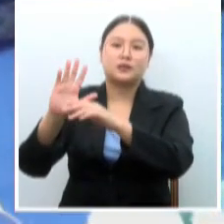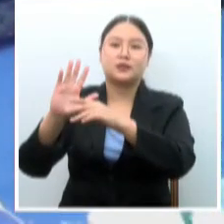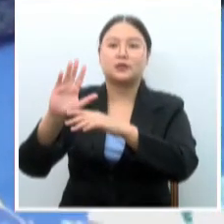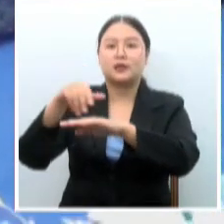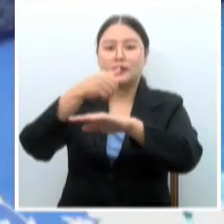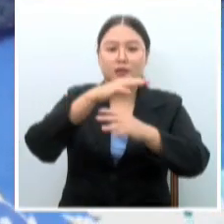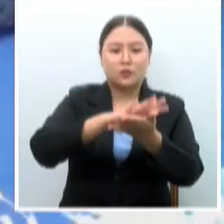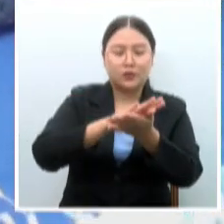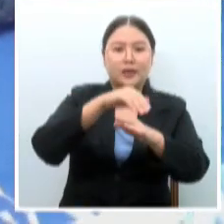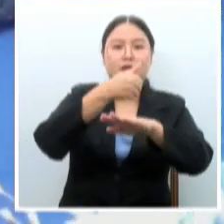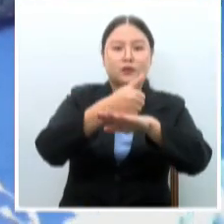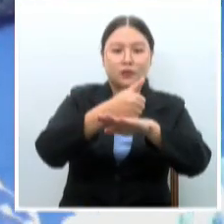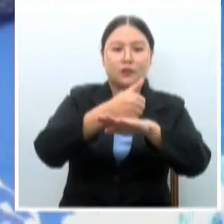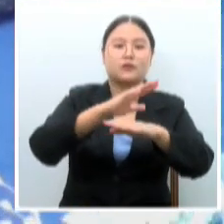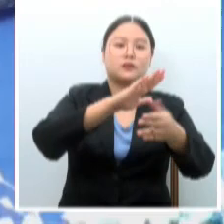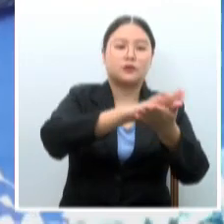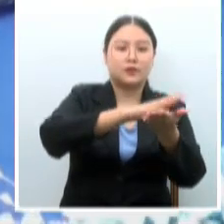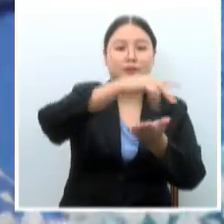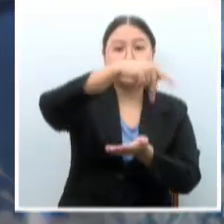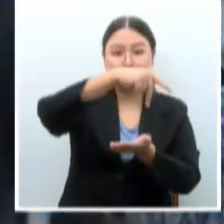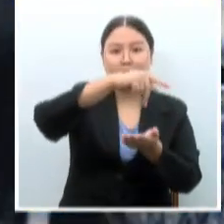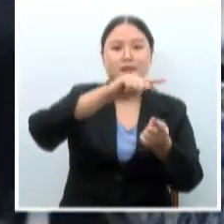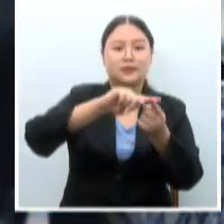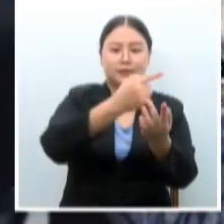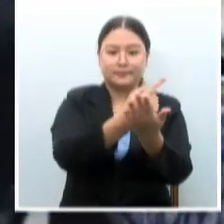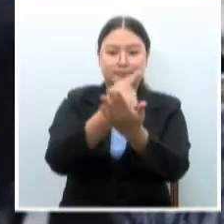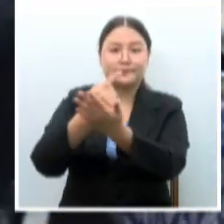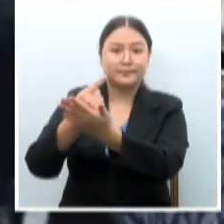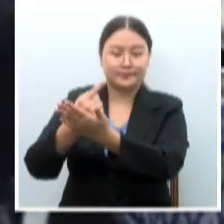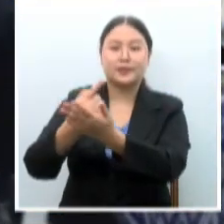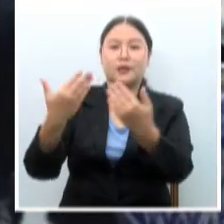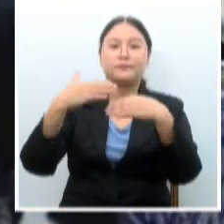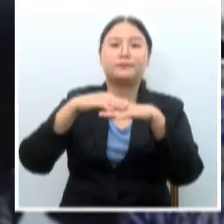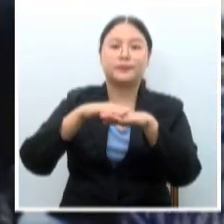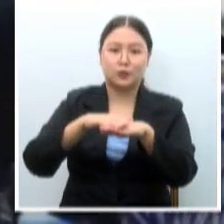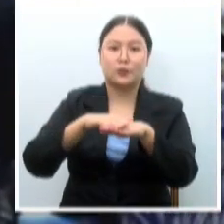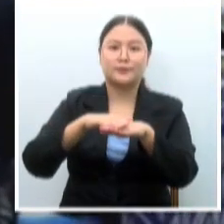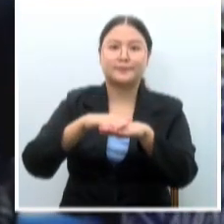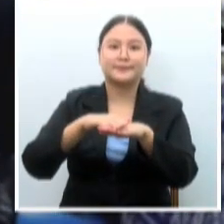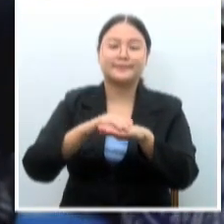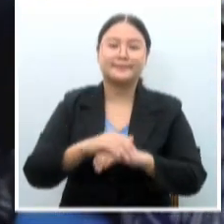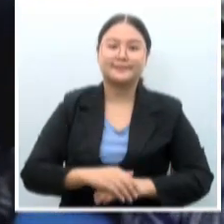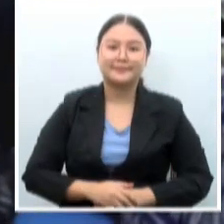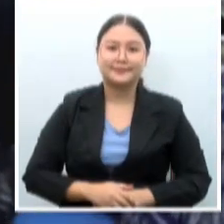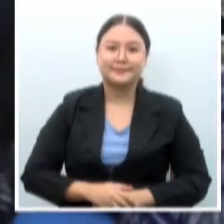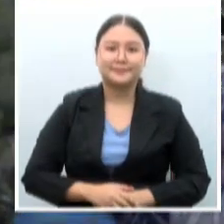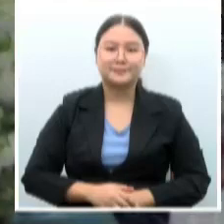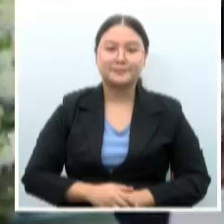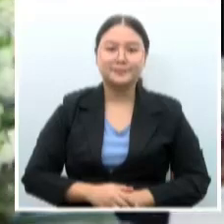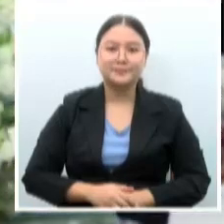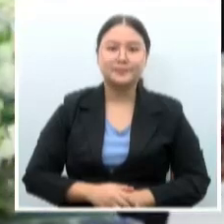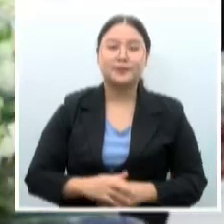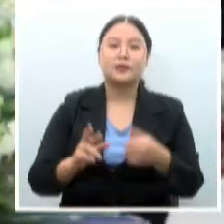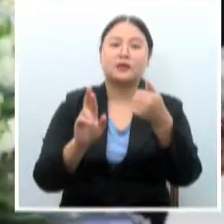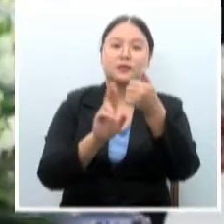วยการศูนย์การศึกษาพิเศษประจำจังหวัดมหาสารคามผู้อำนวยการสำนักงานเขตพื้นที่การศึกษาในพื้นที่จังหวัดมหาสารคามร